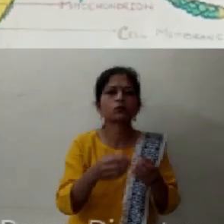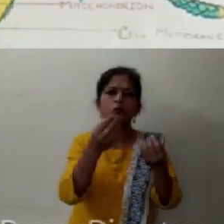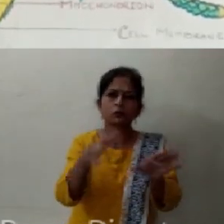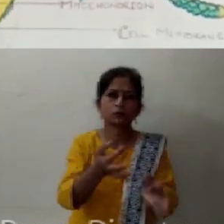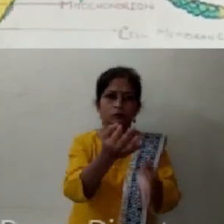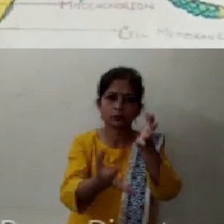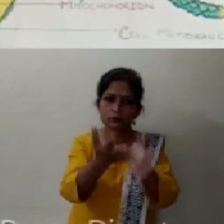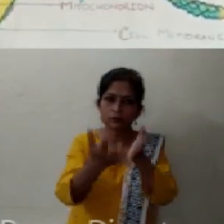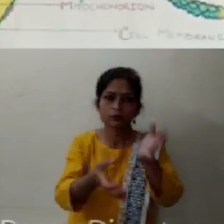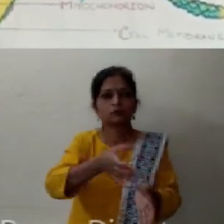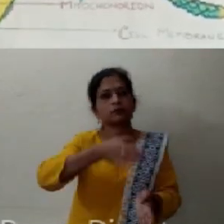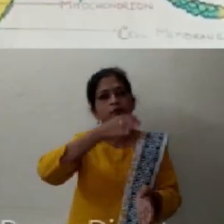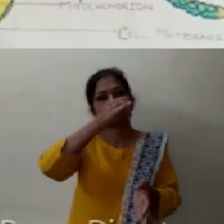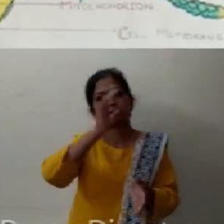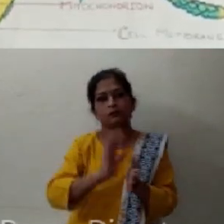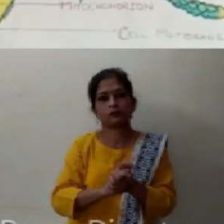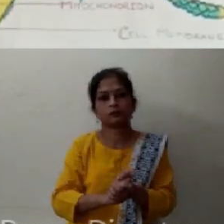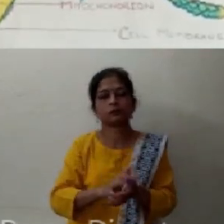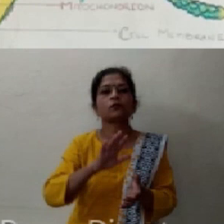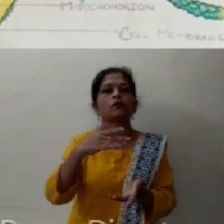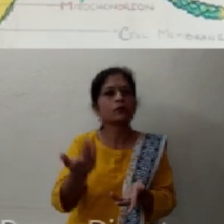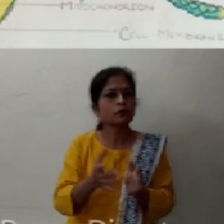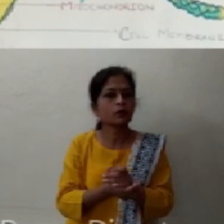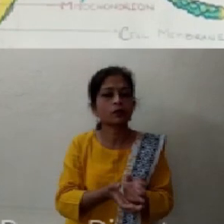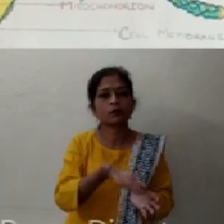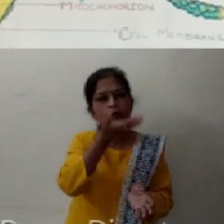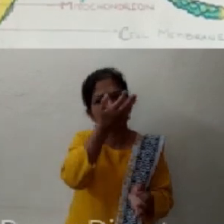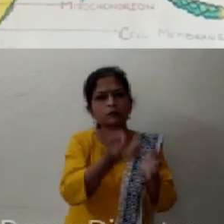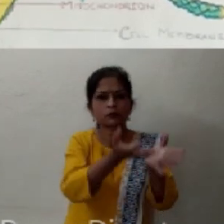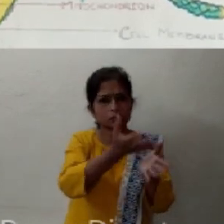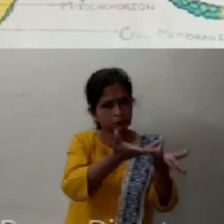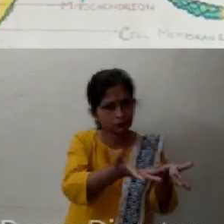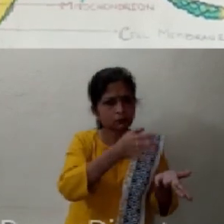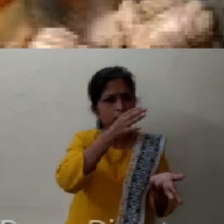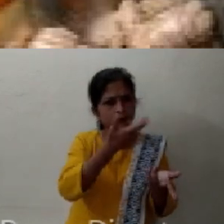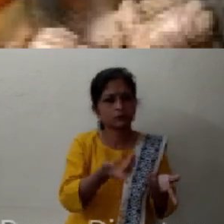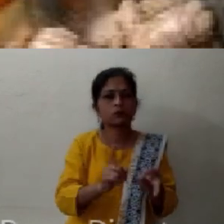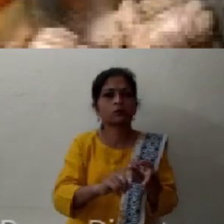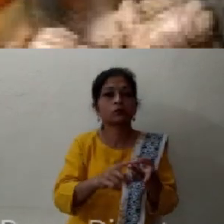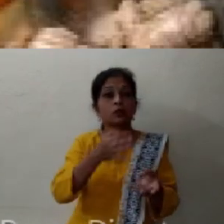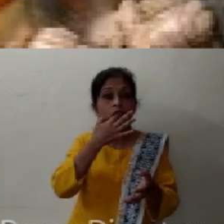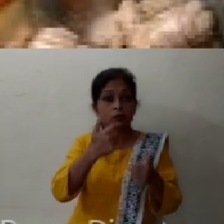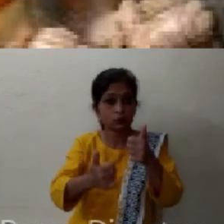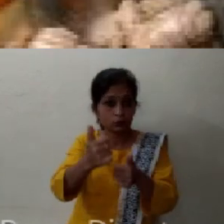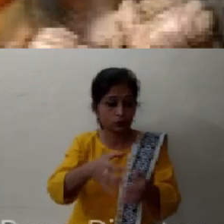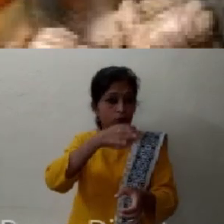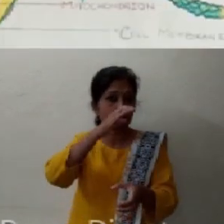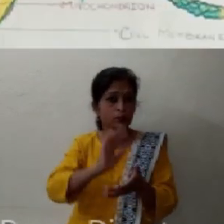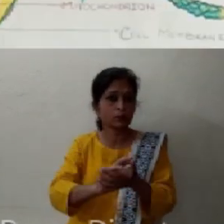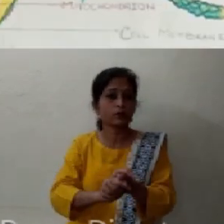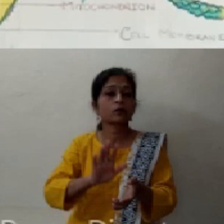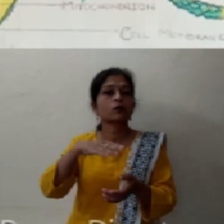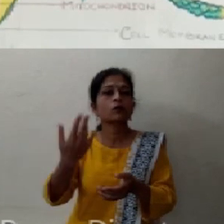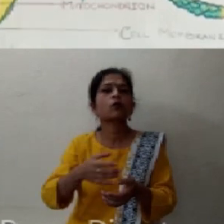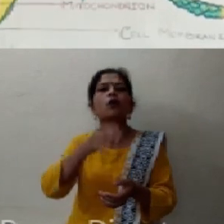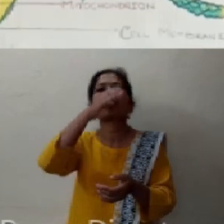कि हर तरह का गर्म पेय पियो, चाहे वो गुनगुना गर्म पानी हो, चाहे वो गर्म